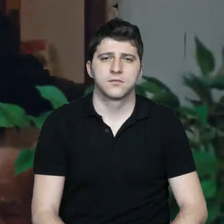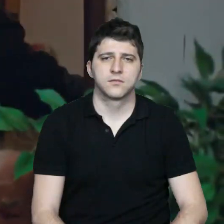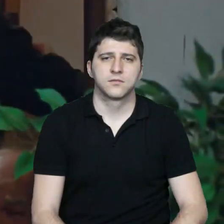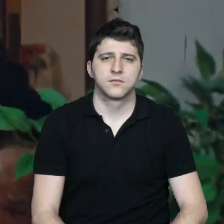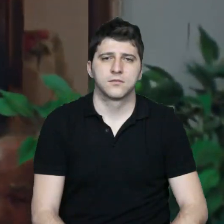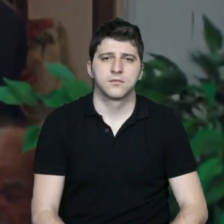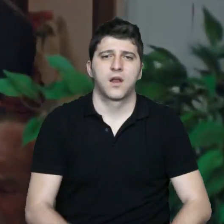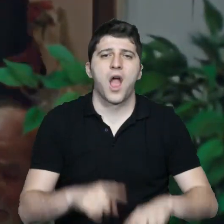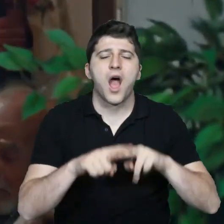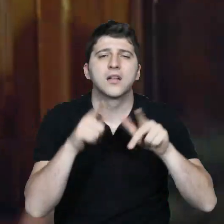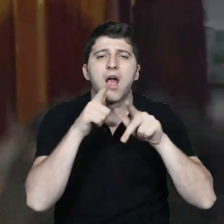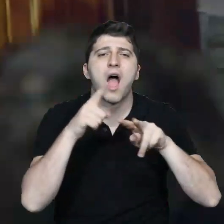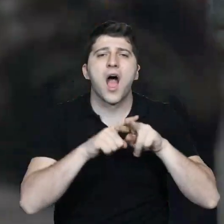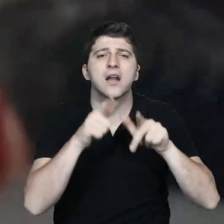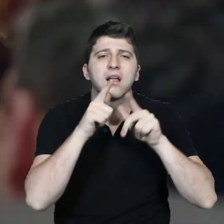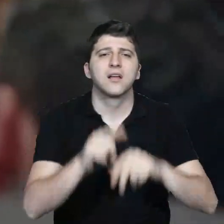hayır. İbrahim kalktı.